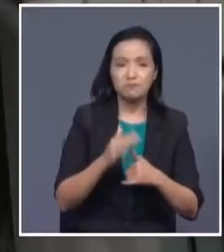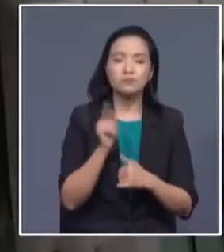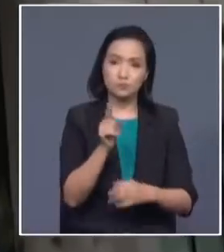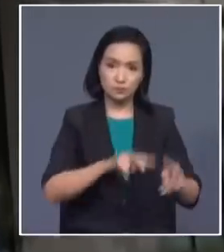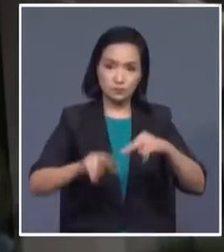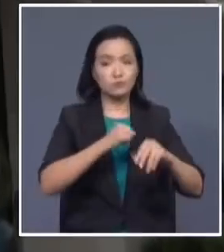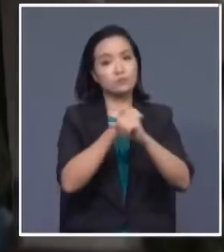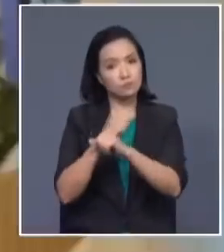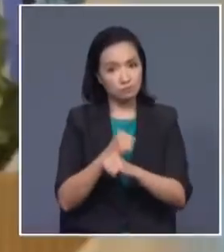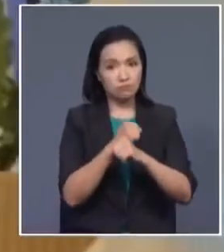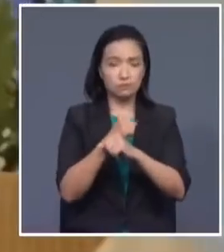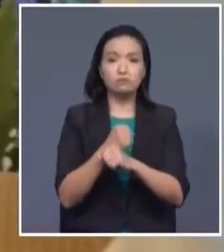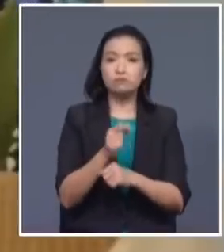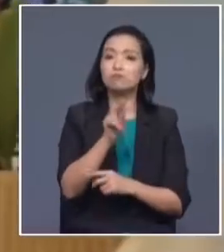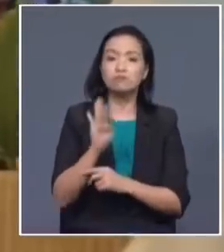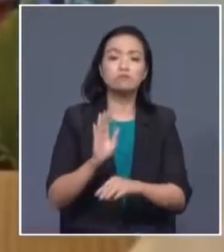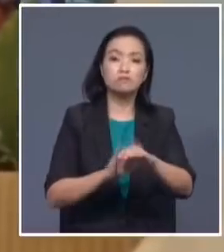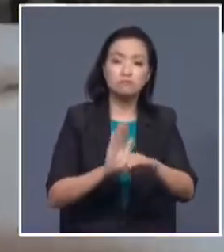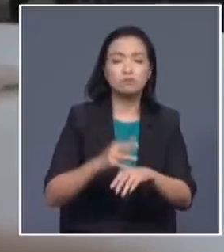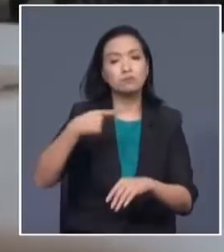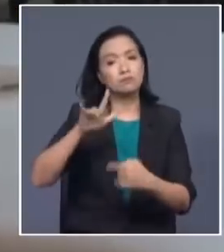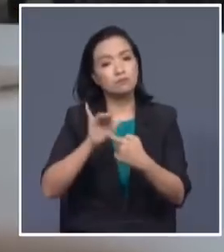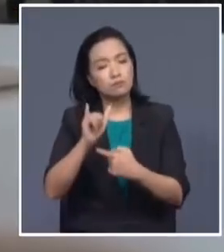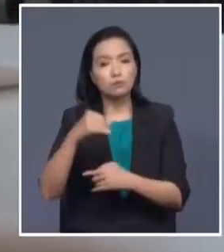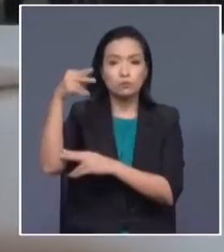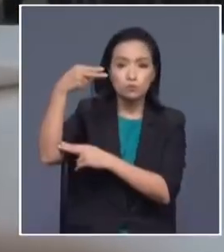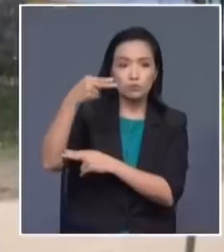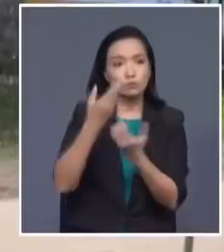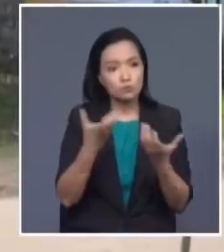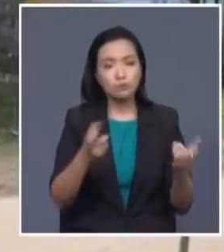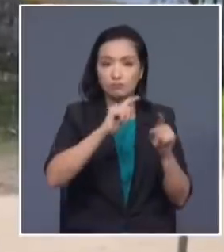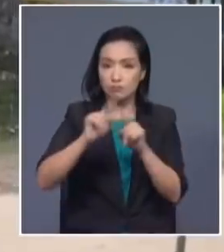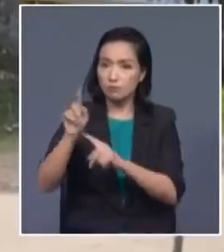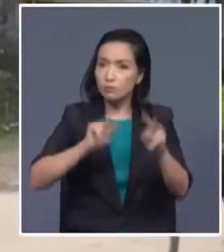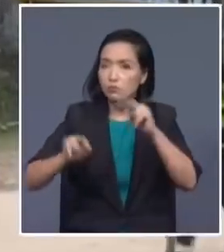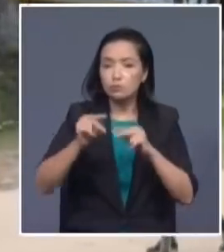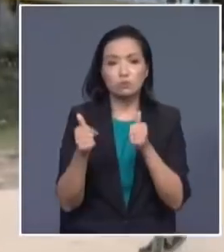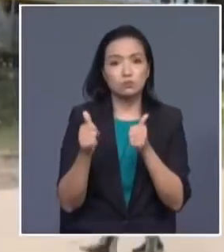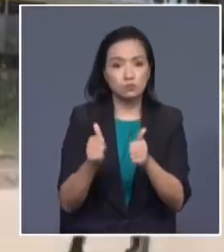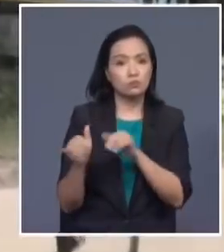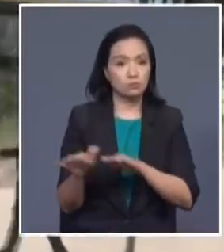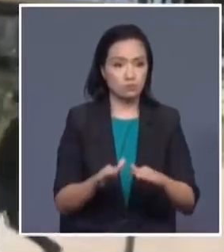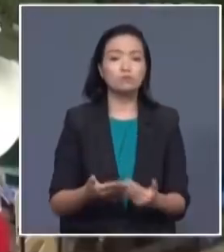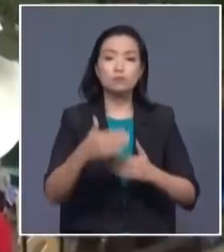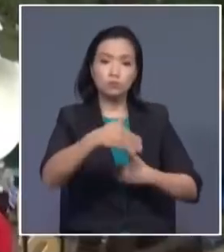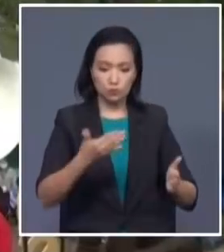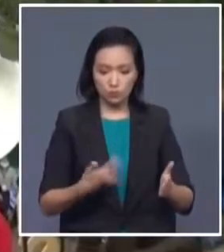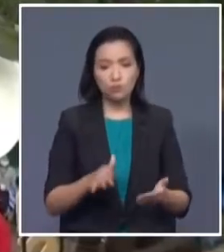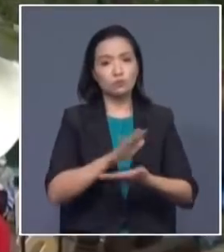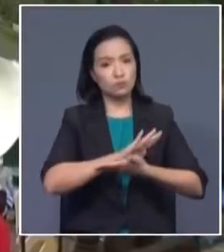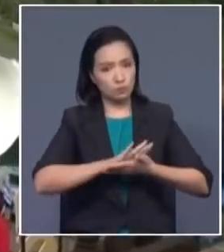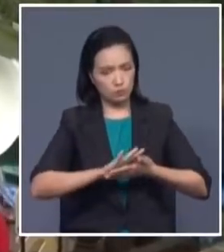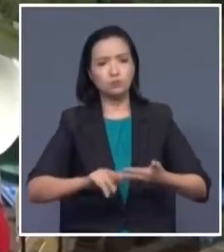ลเรื่องความปลอดภัยของระบบแจ้งเตือนภัยกล้องวงจรปิดเครื่องเล่นต่างๆด้วยนะครับรวมทั้งความสะอาดของห้องน้ำและสถาน